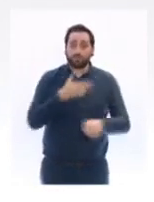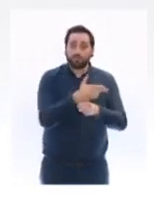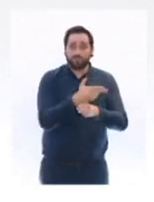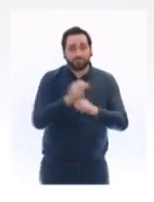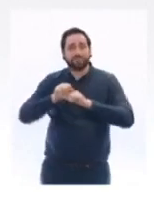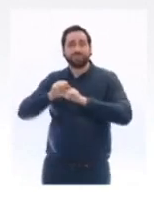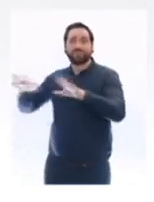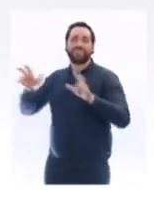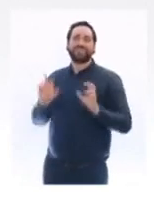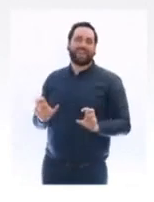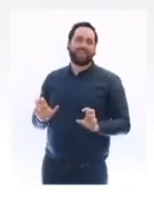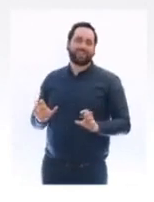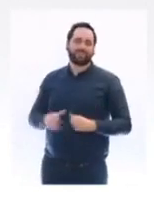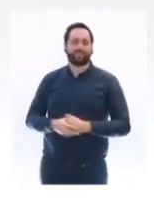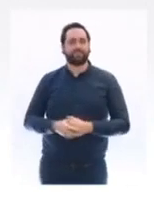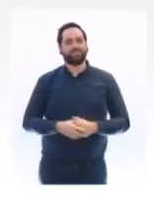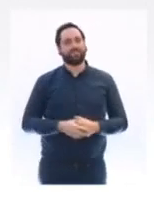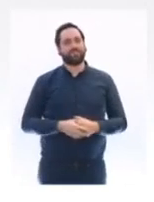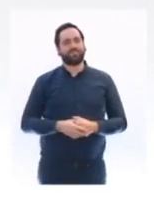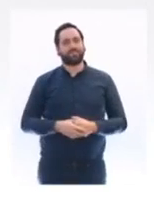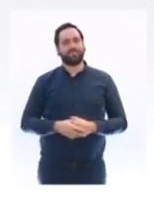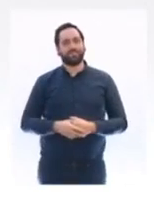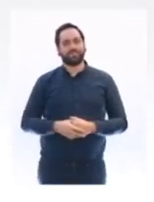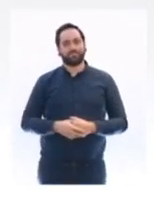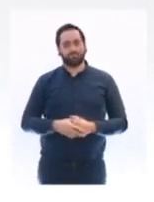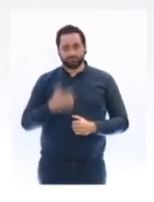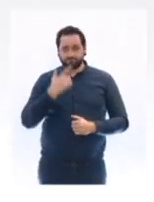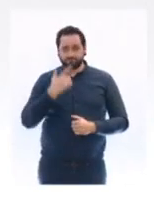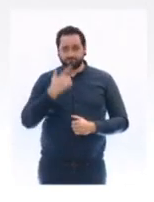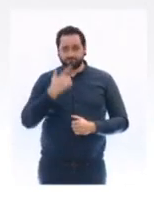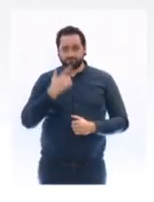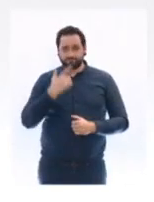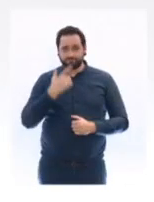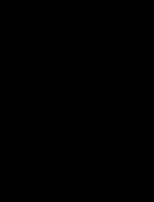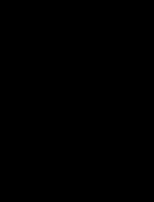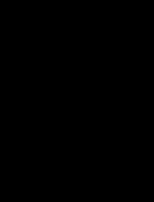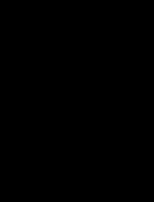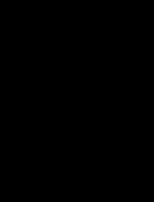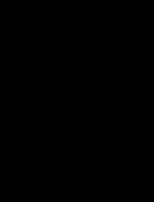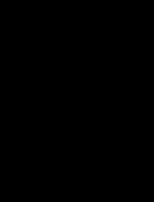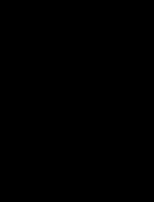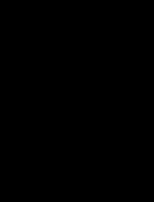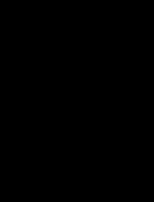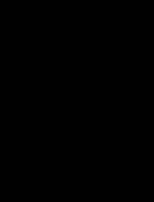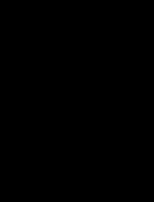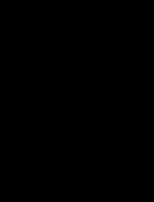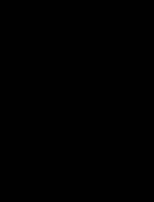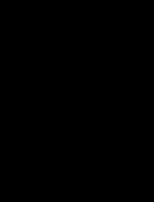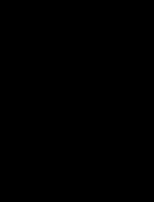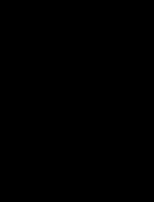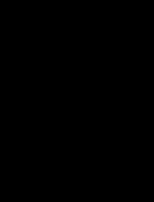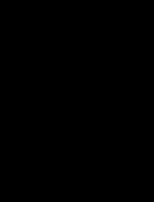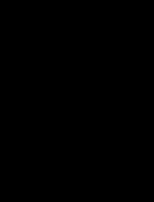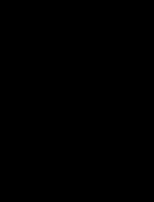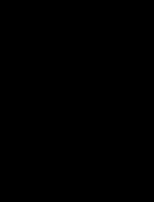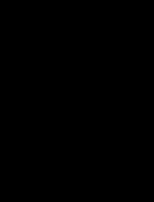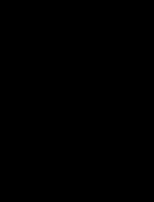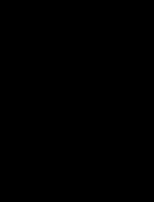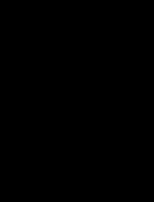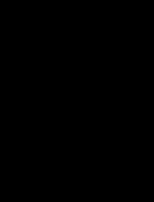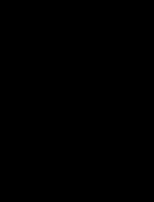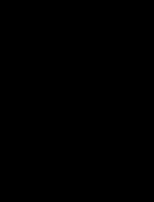Bruno Le Maire leur seront appliquées. Il est également prévu que les bibliothèques puissent instaurer un système de livraison sur